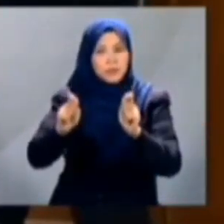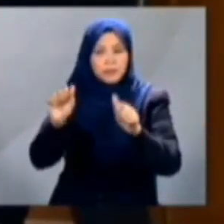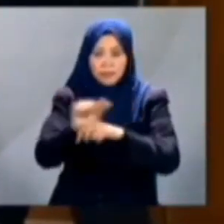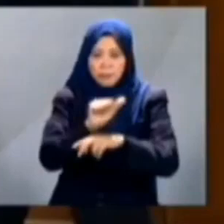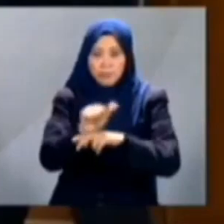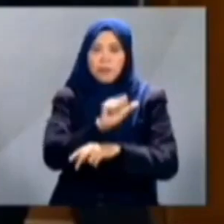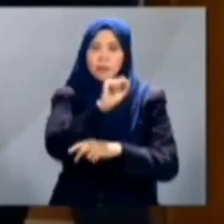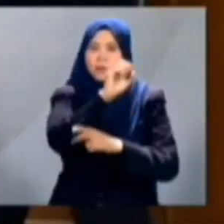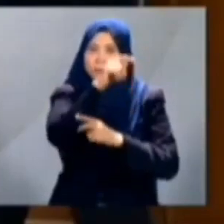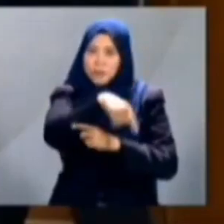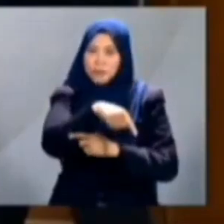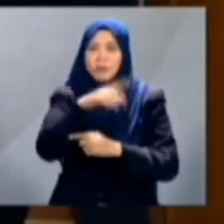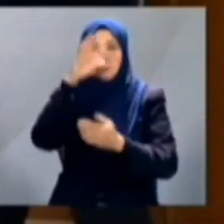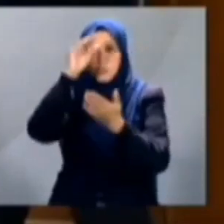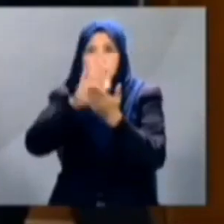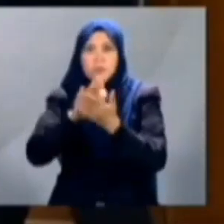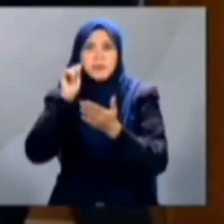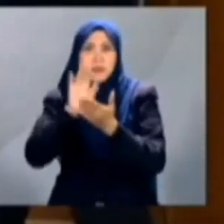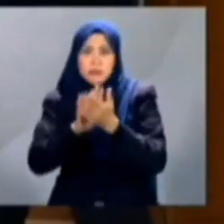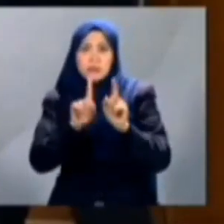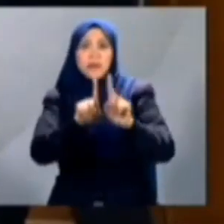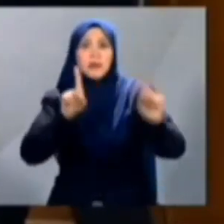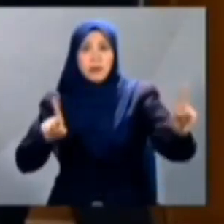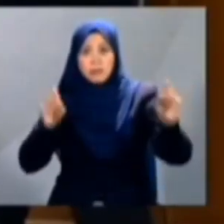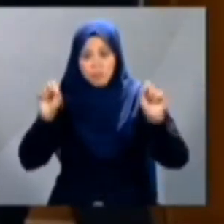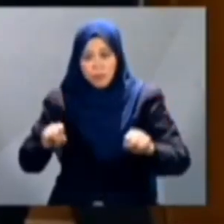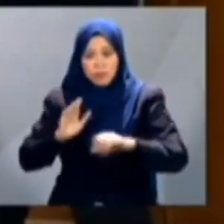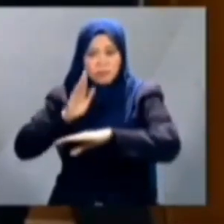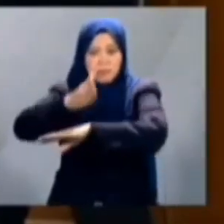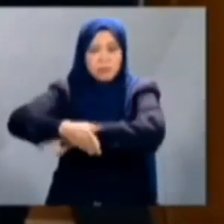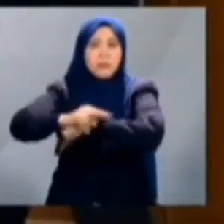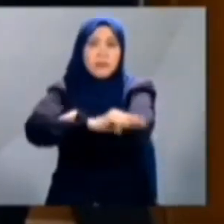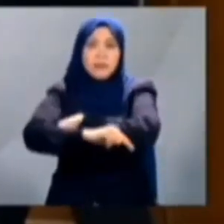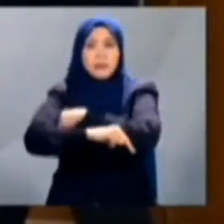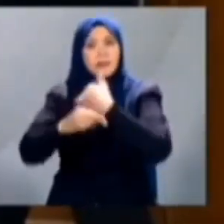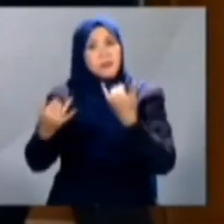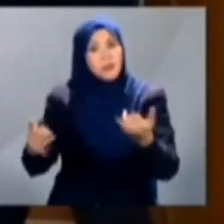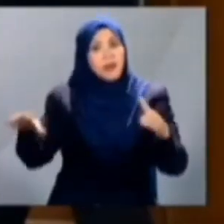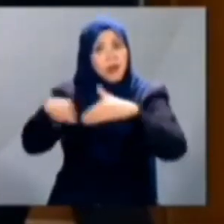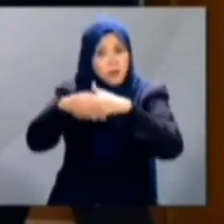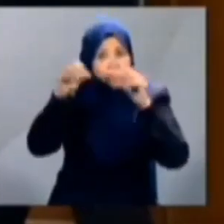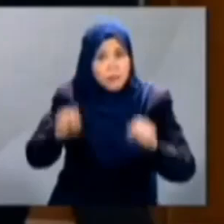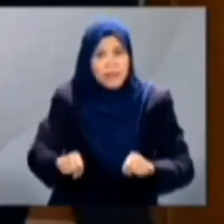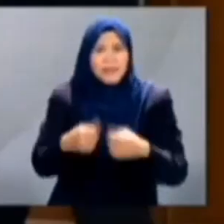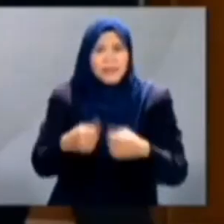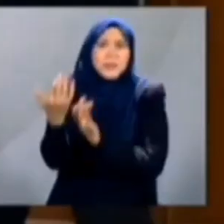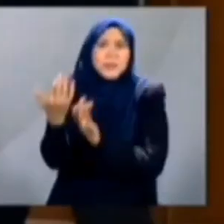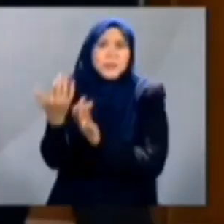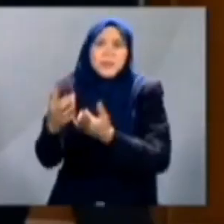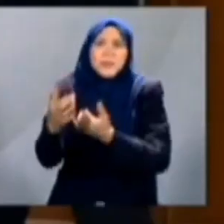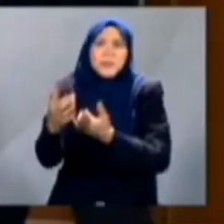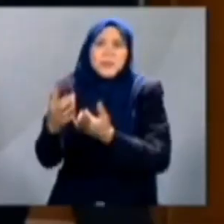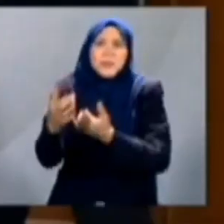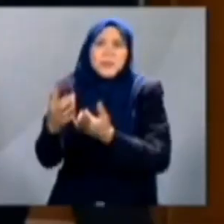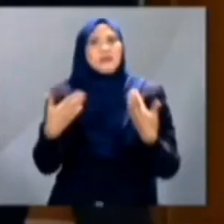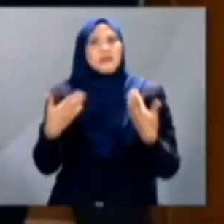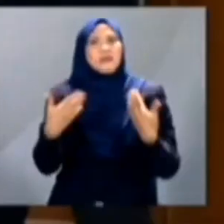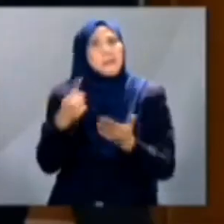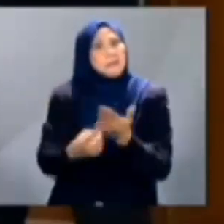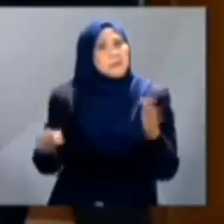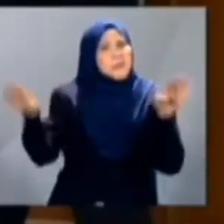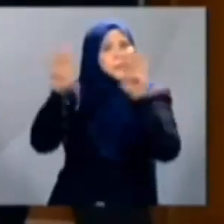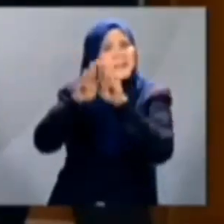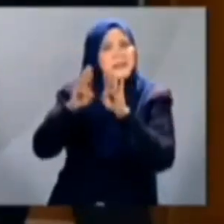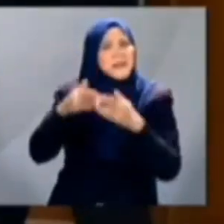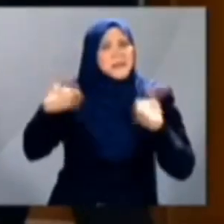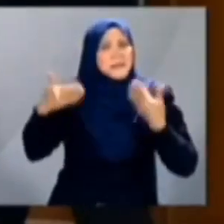seorang kedua saya suami istri terpisah boleh lintas Negeri Bujana pegawai boleh jadi ramai dah tunggu-tunggu redaksi apa berita